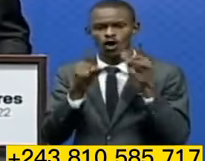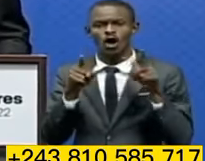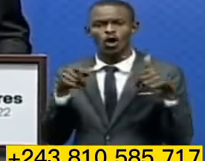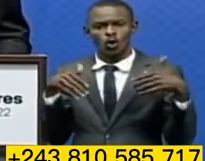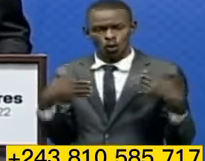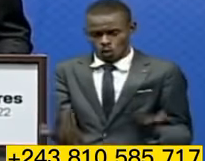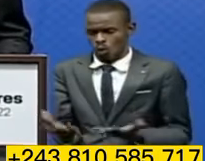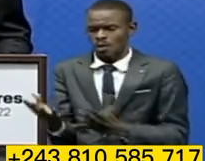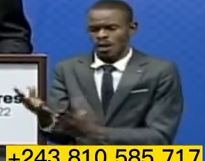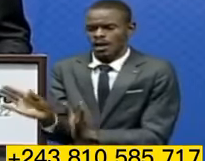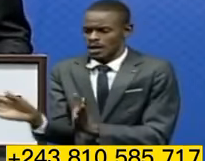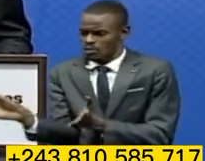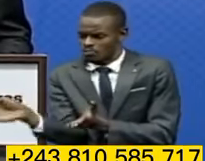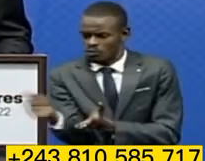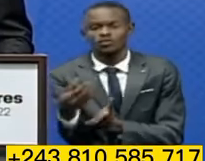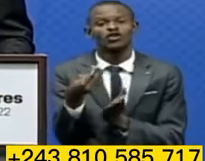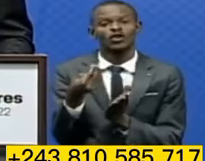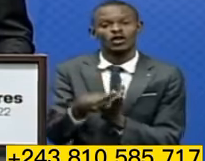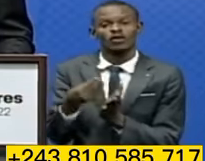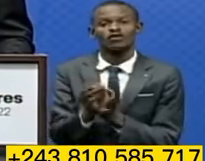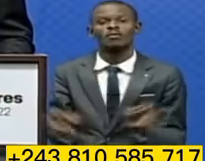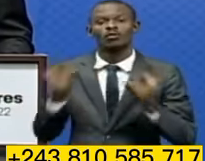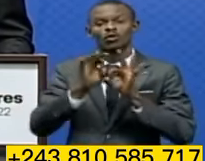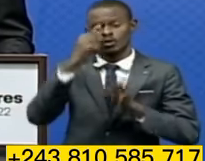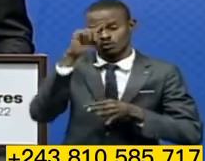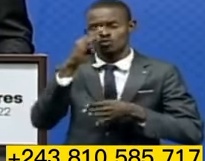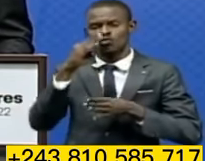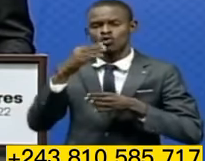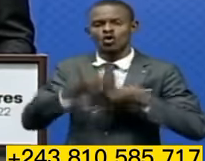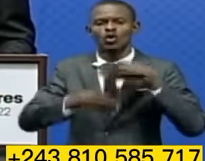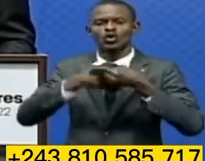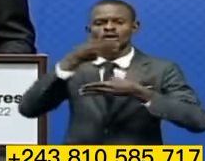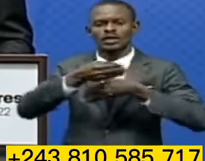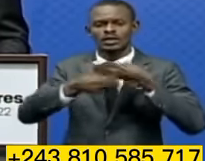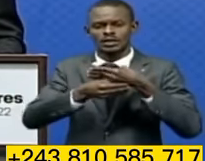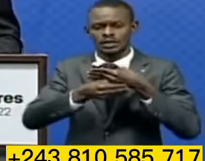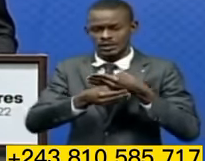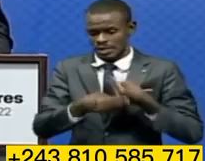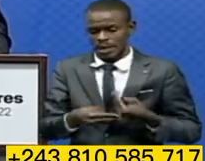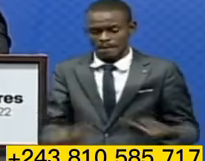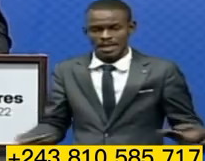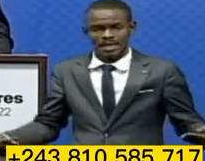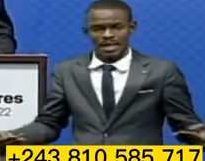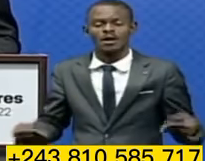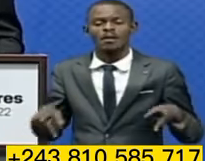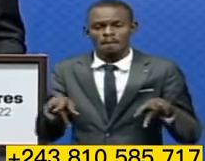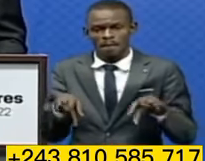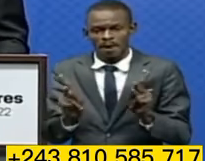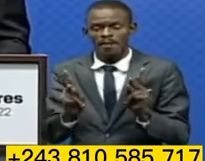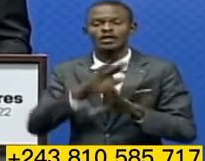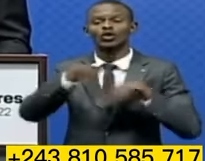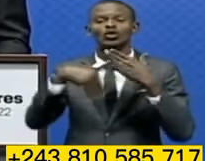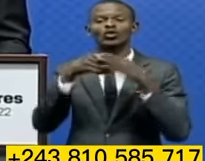moyens nécessaires au financement des infrastructures devant favoriser l'accès de tous les citoyens aux technologies de l'information et de la